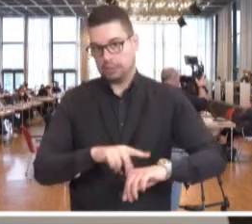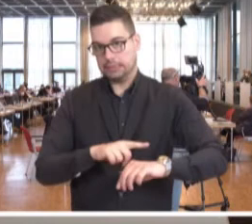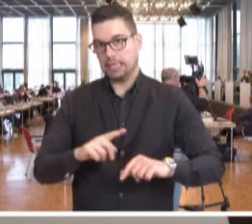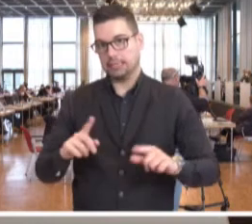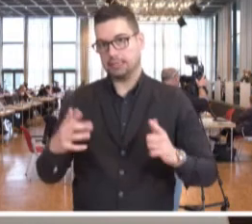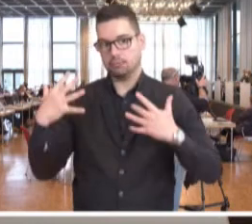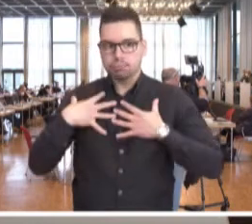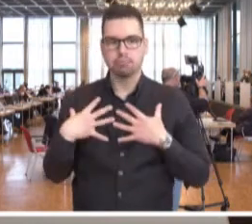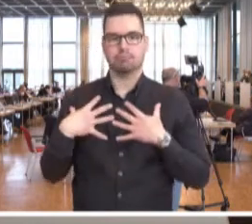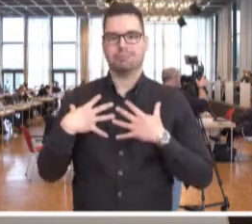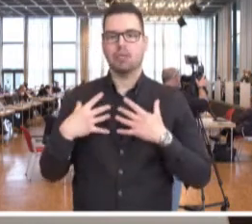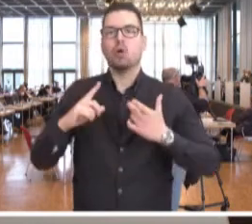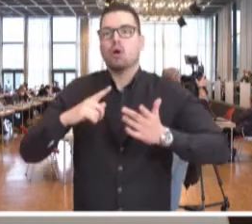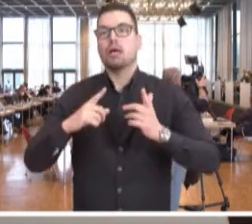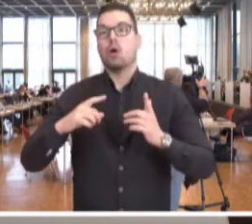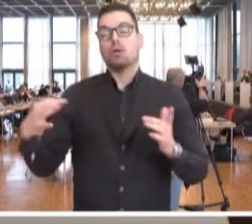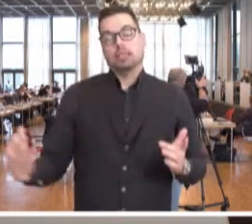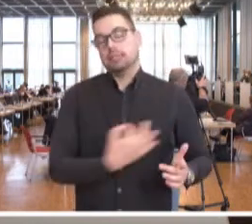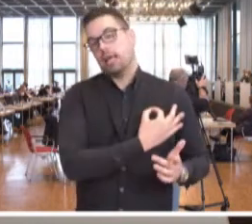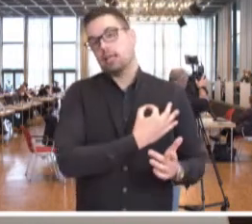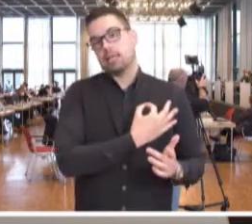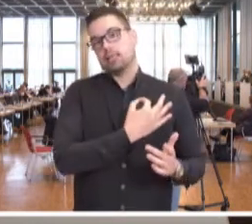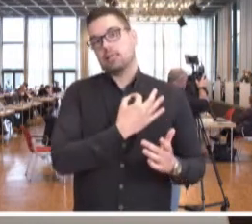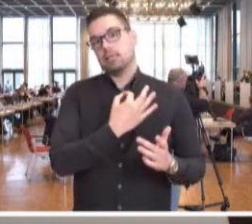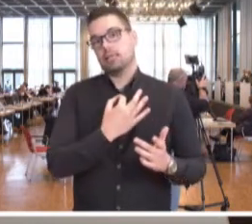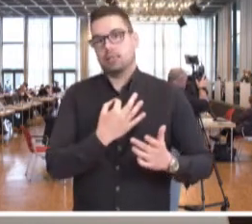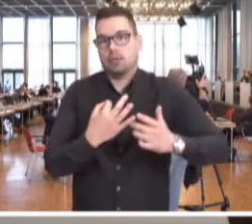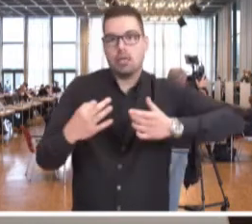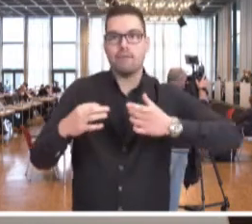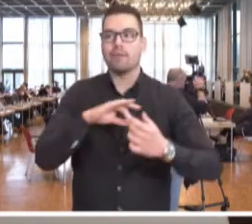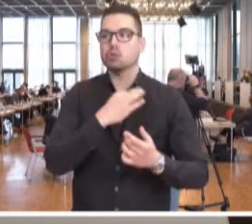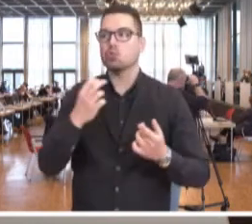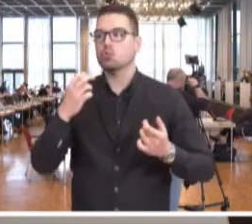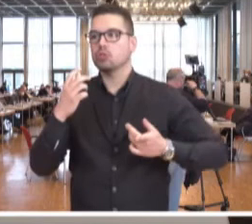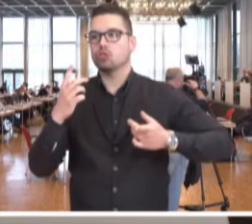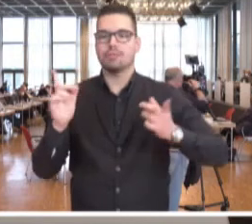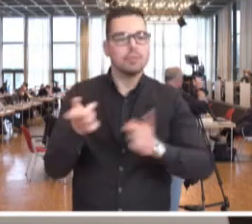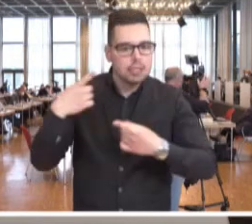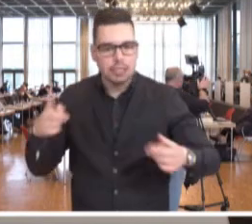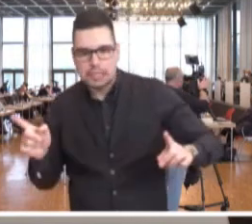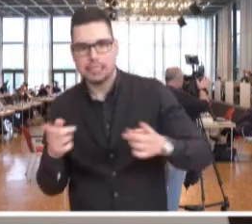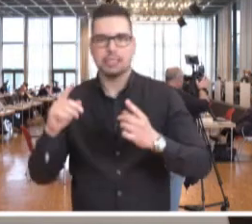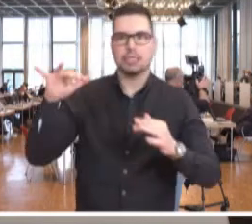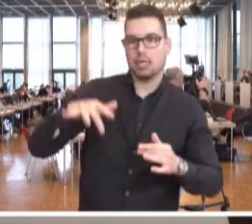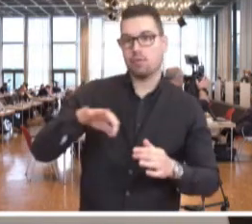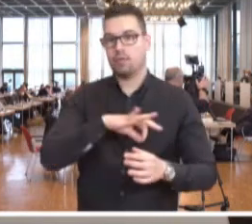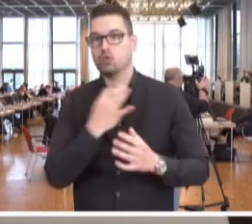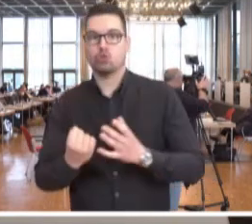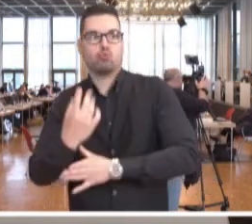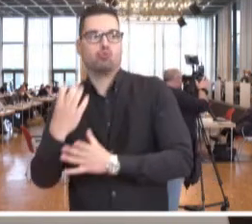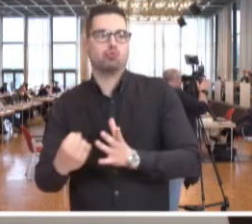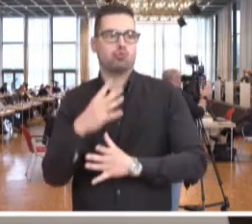geprägt und viele Saarländerinnen und Saarländer auch, die über das französische Chanson, glaube ich, einen entscheidenden Zugang zur französischen